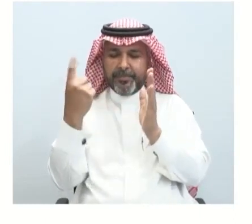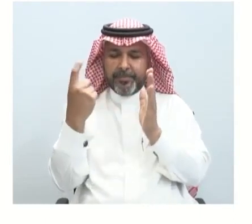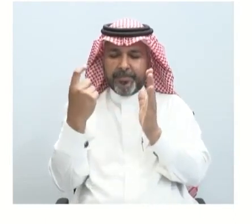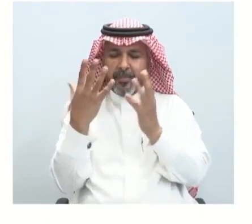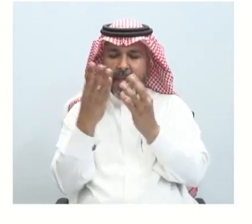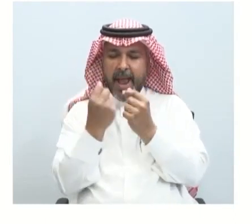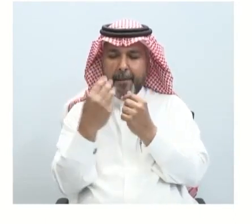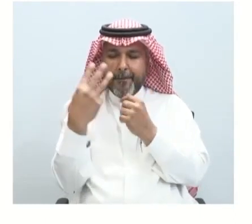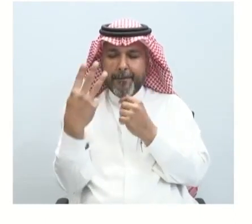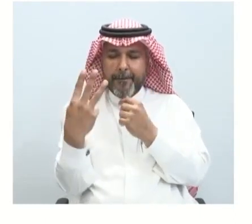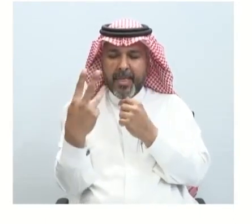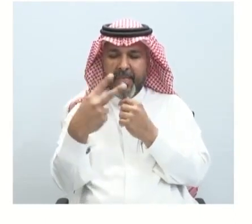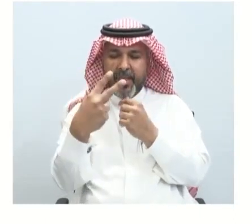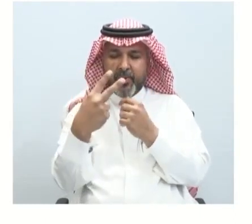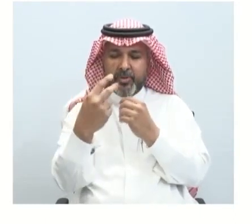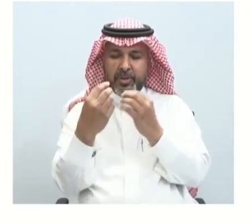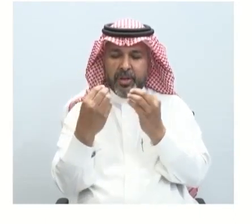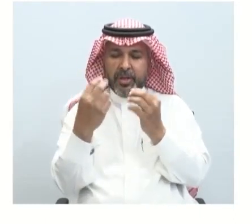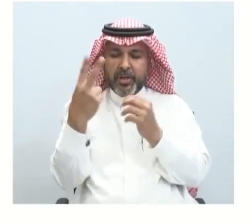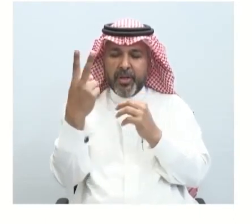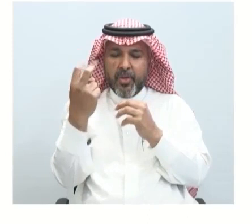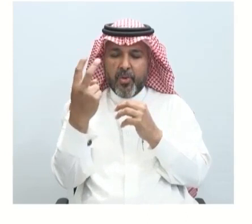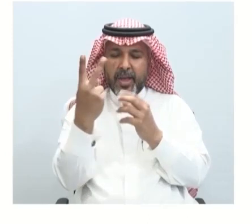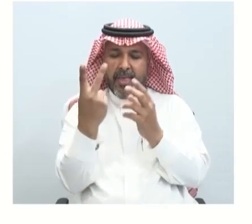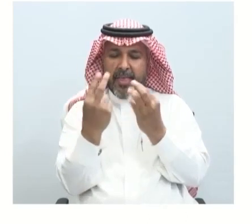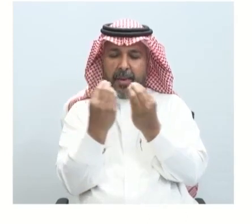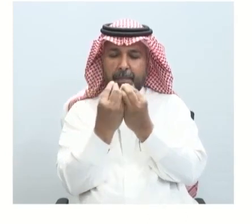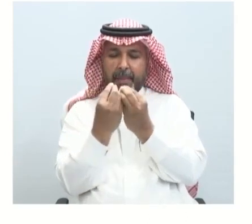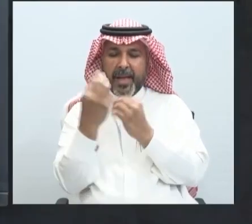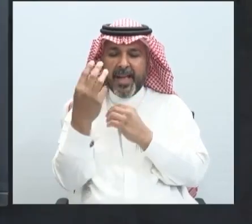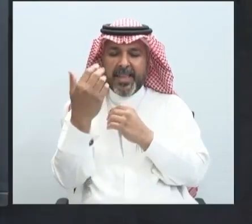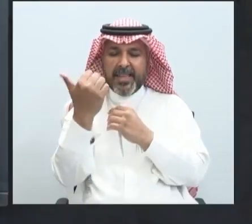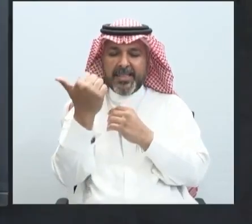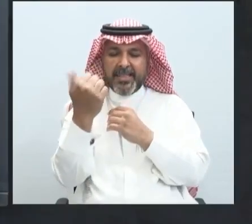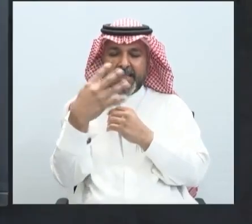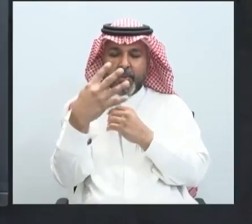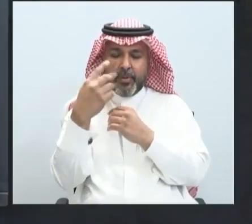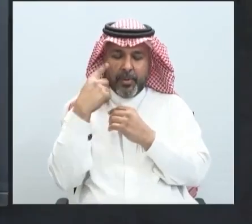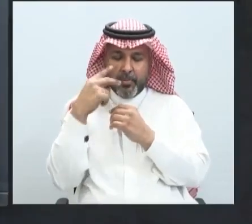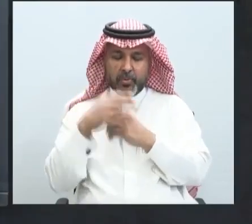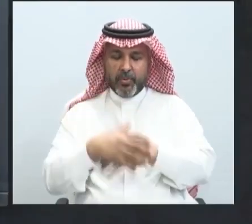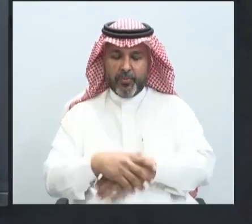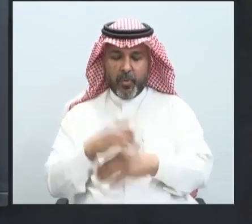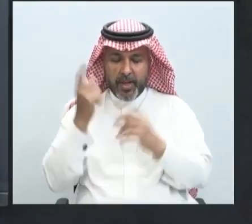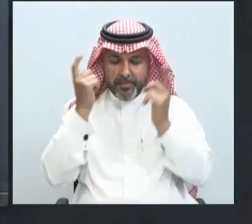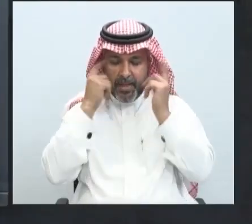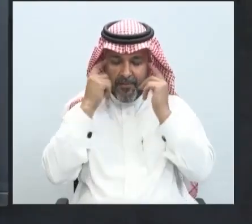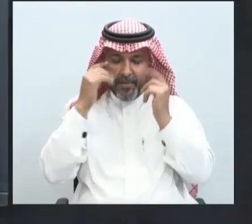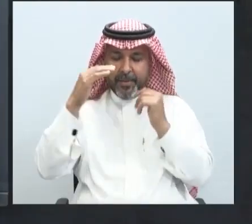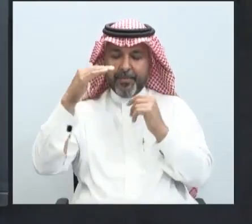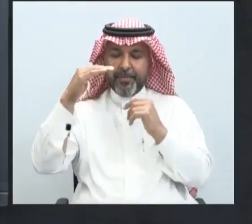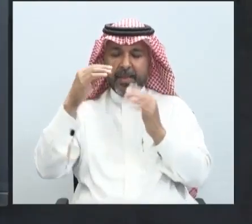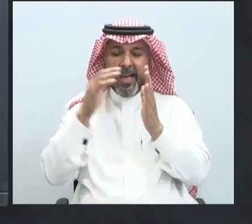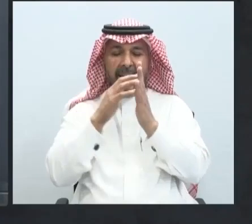بان جميع الخلايا الموجوده في الجسم نسميها الخلايا الجسميه عندما نسمع لفظ خلايا جسميه مباشره